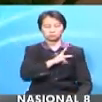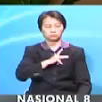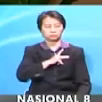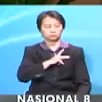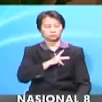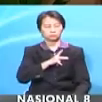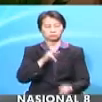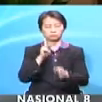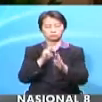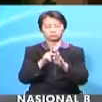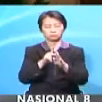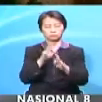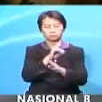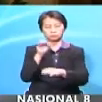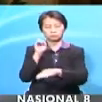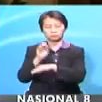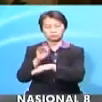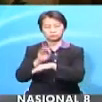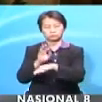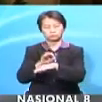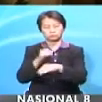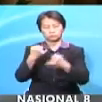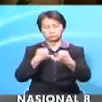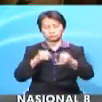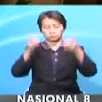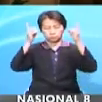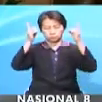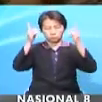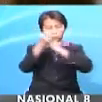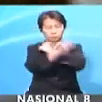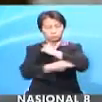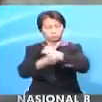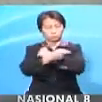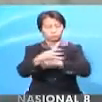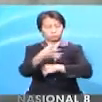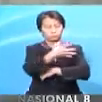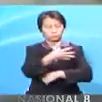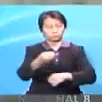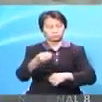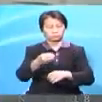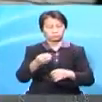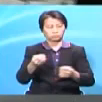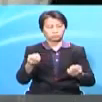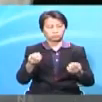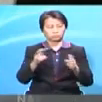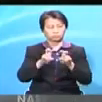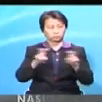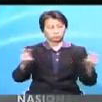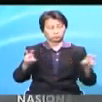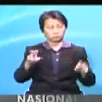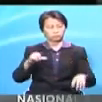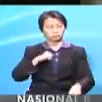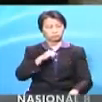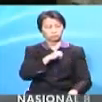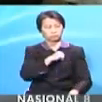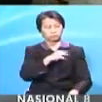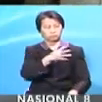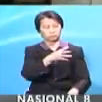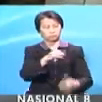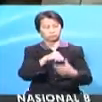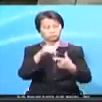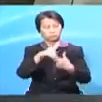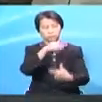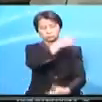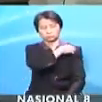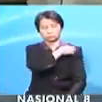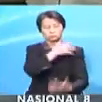Psikologi dan juga kaoslin jabatan pendidikan dan negeri dan juga barisan ahlinya ataupun para pegawainya dan